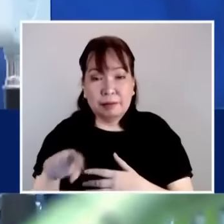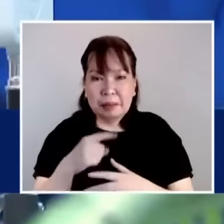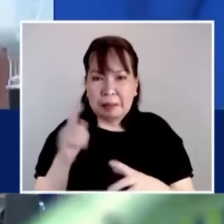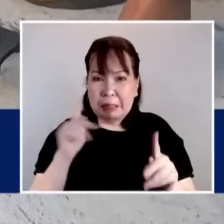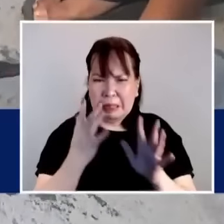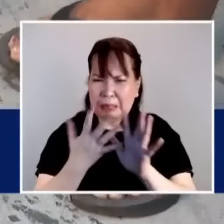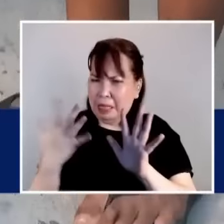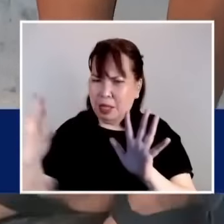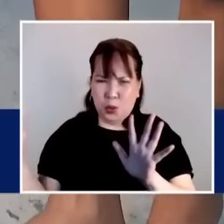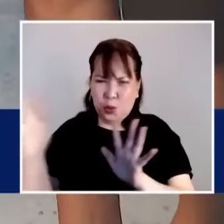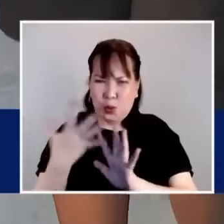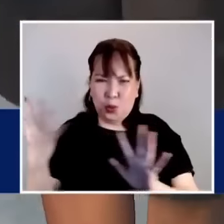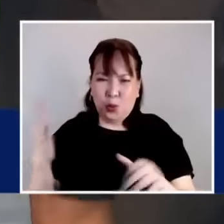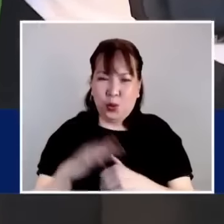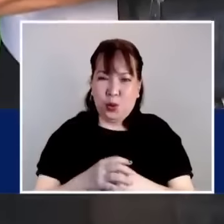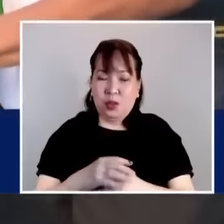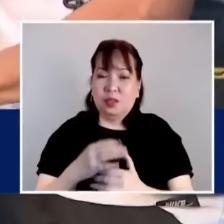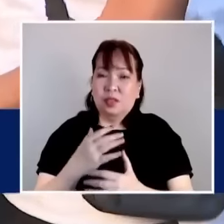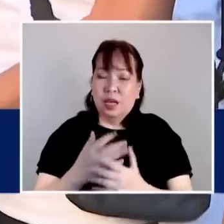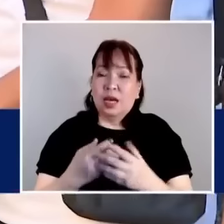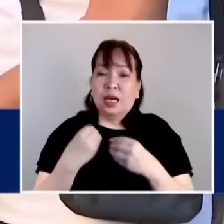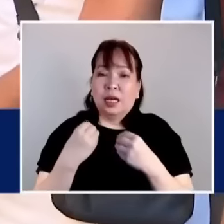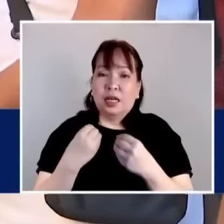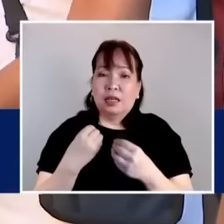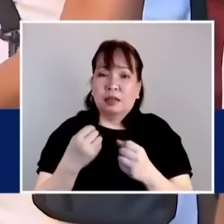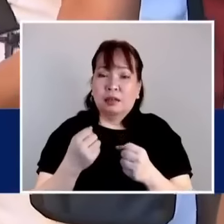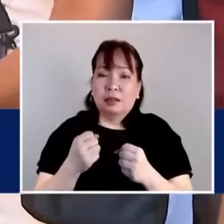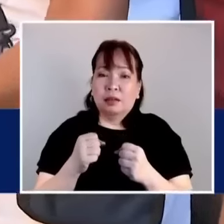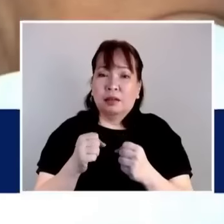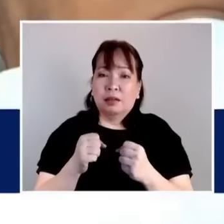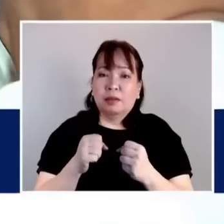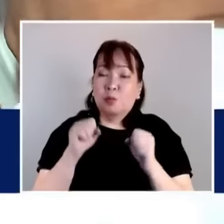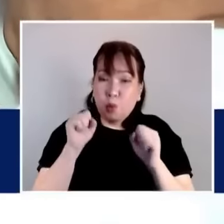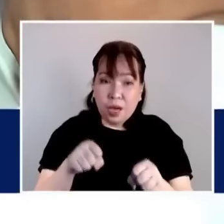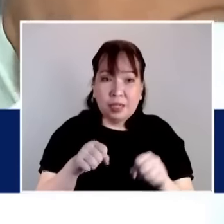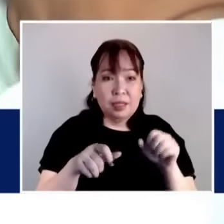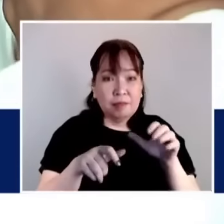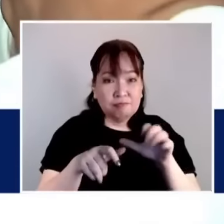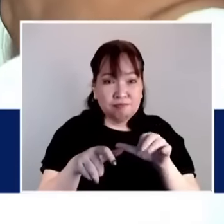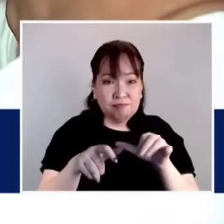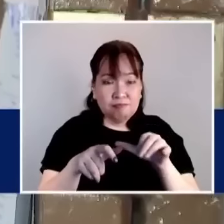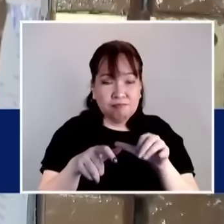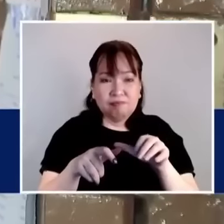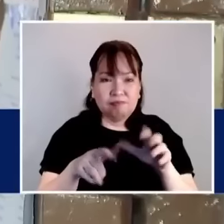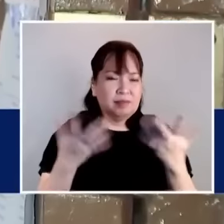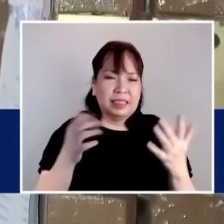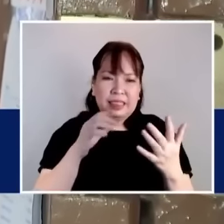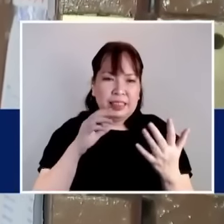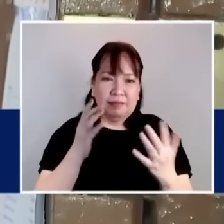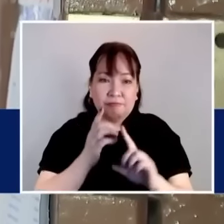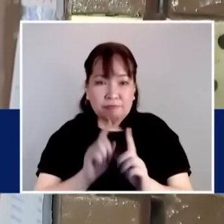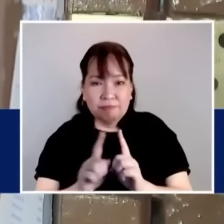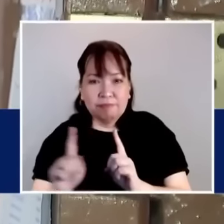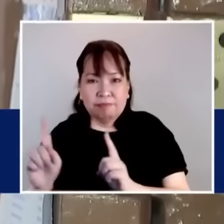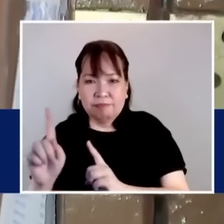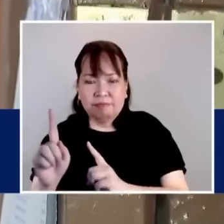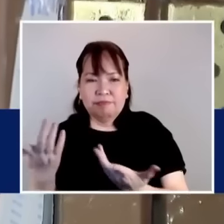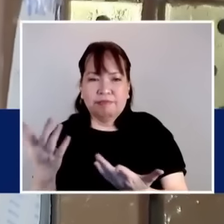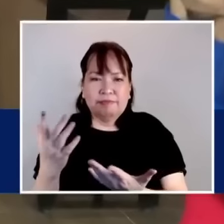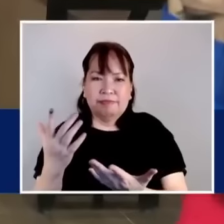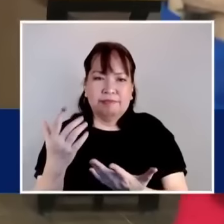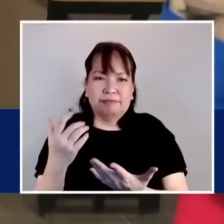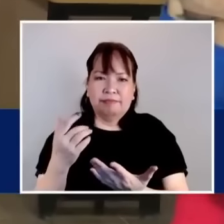boboto. May pribilehiyo na di pumila ang mga may kapansanan at senior citizen. Pero nalito pa rin si Mang Diosdado